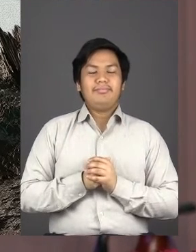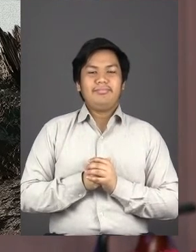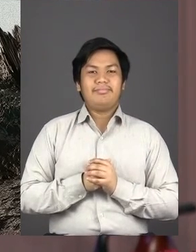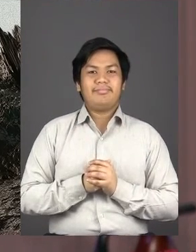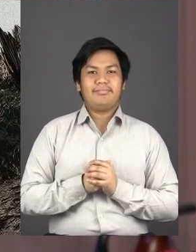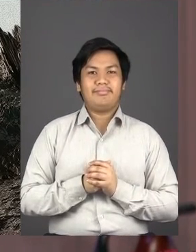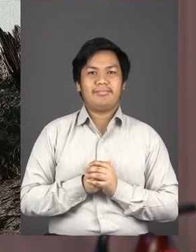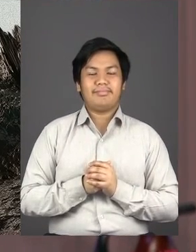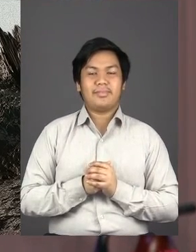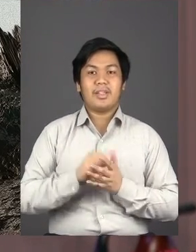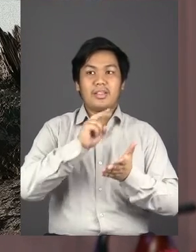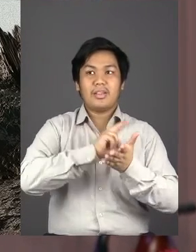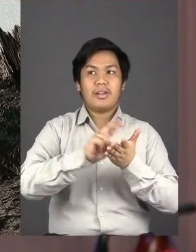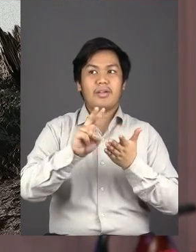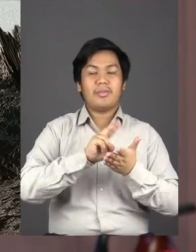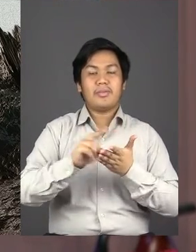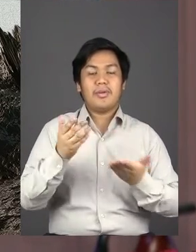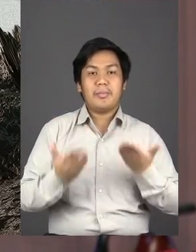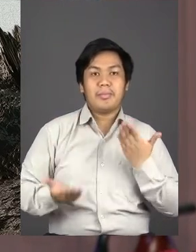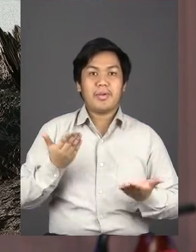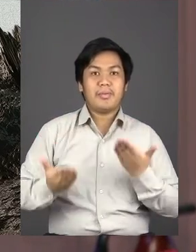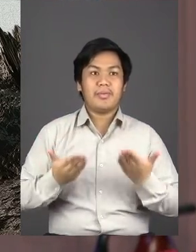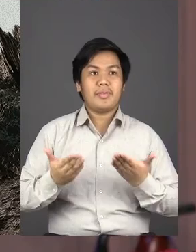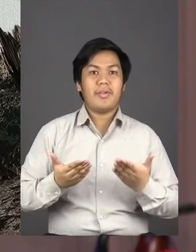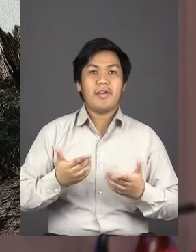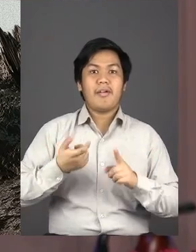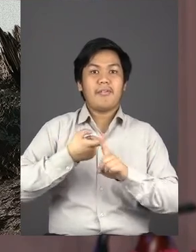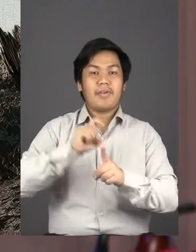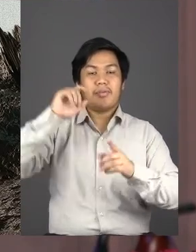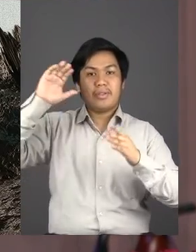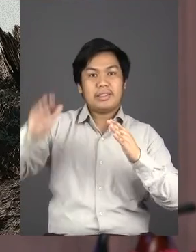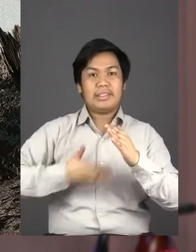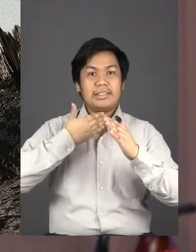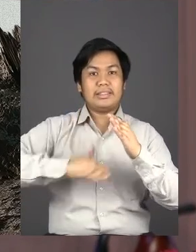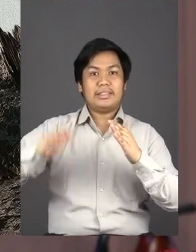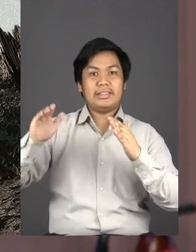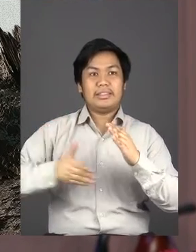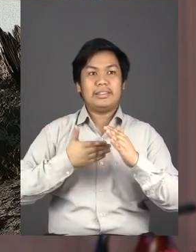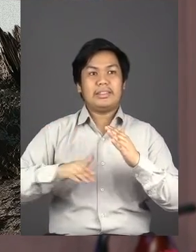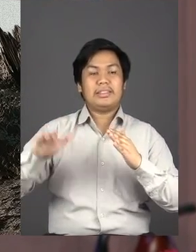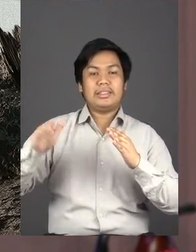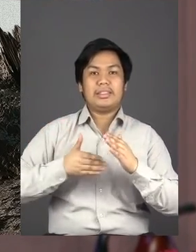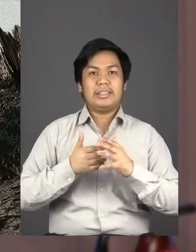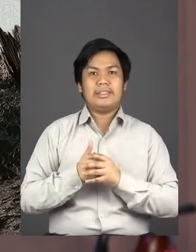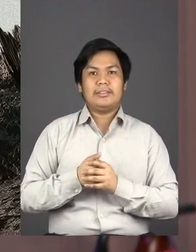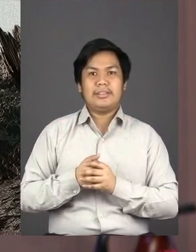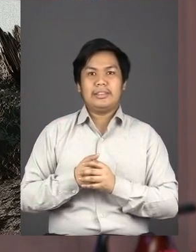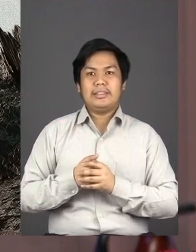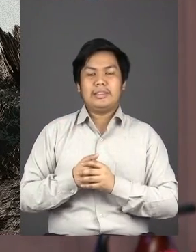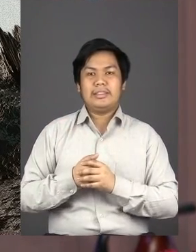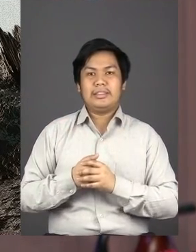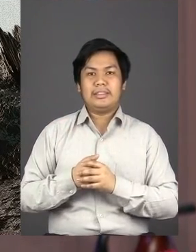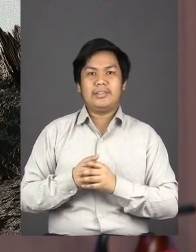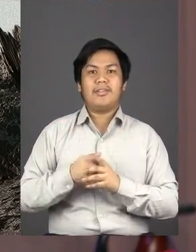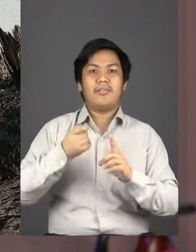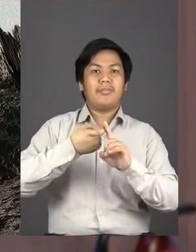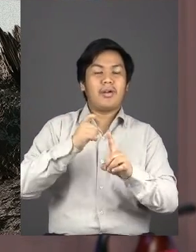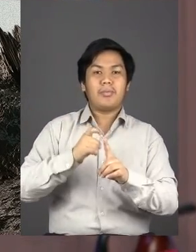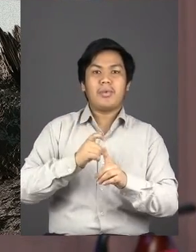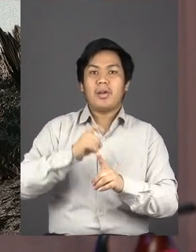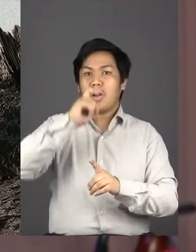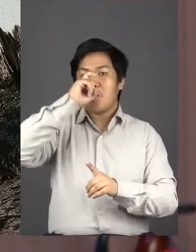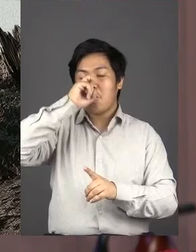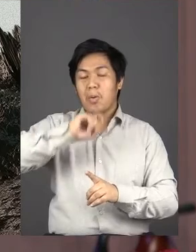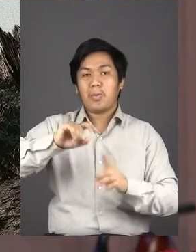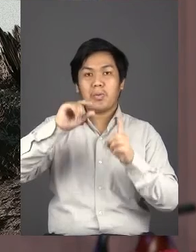Mga talatang ito ay hango marahil sa isang himno na siguro pinagtagni-tagni, hinango mula sa mga kasabihan sa